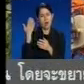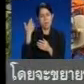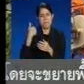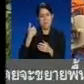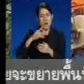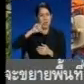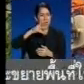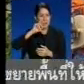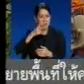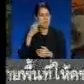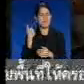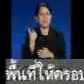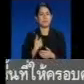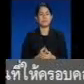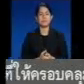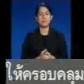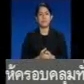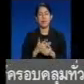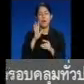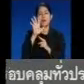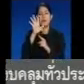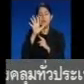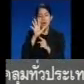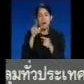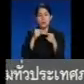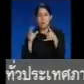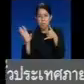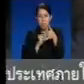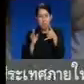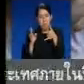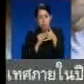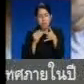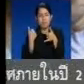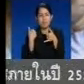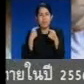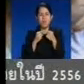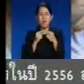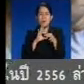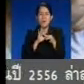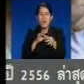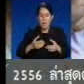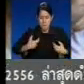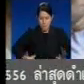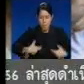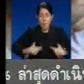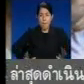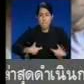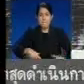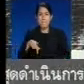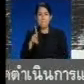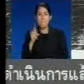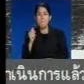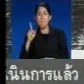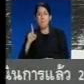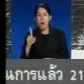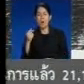พิเศษโรควัณโรคซึ่งเป็นโรคติดต่อเรื้อรังทำให้มีการอักเสบในปอดในผู้ใหญ่มักจะพบที่ปอดแต่ในเ